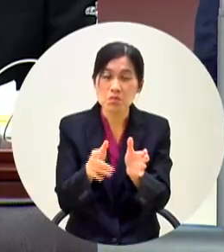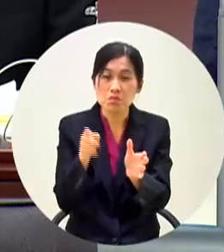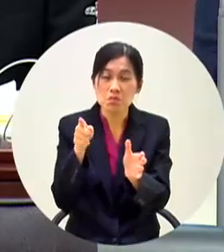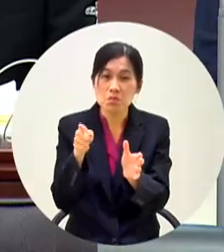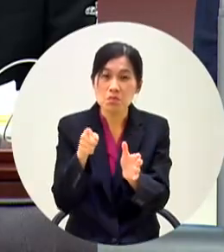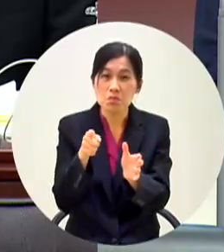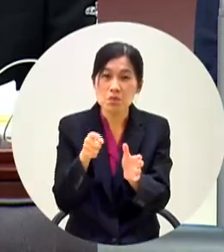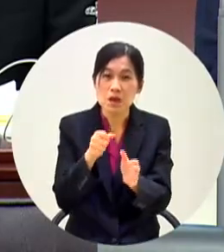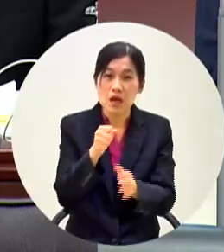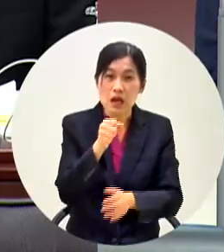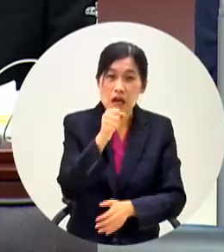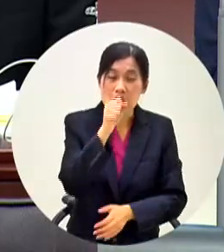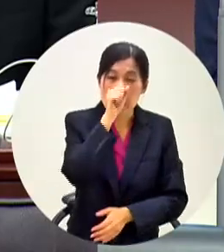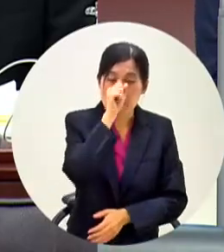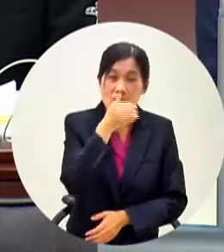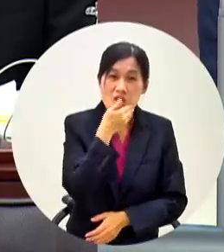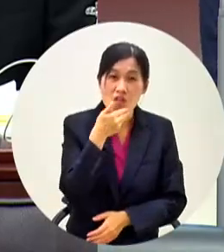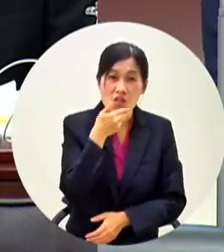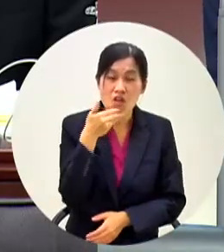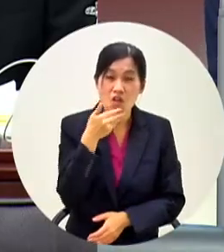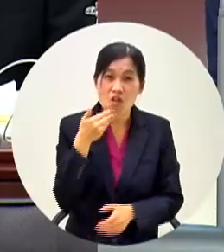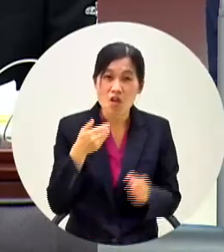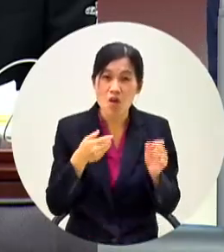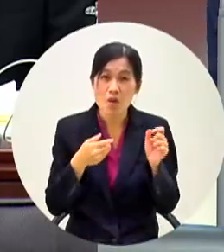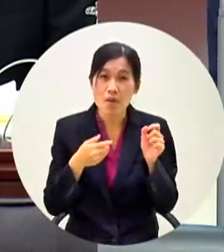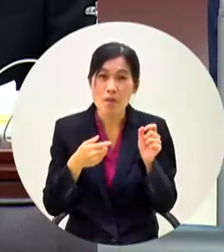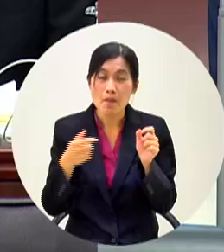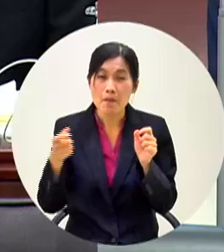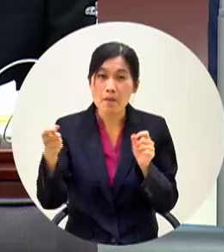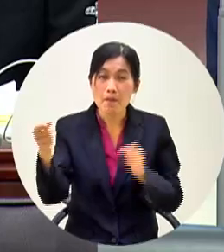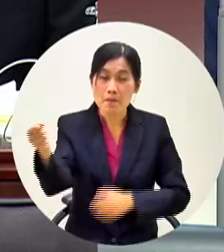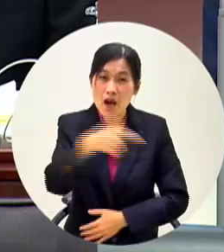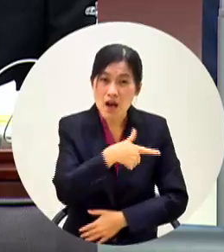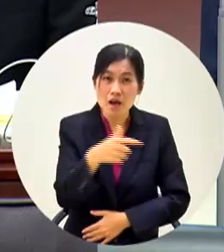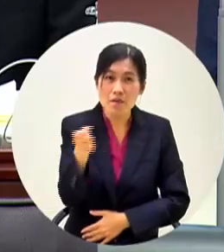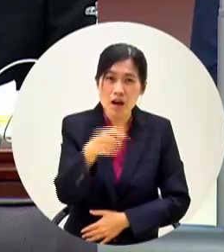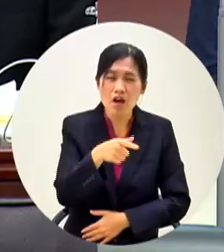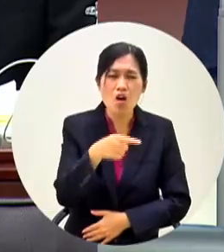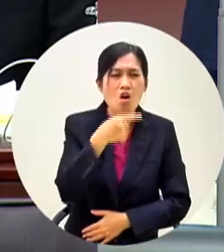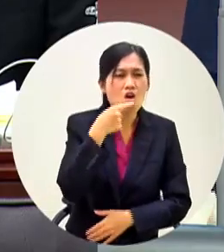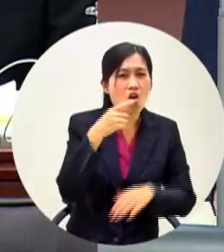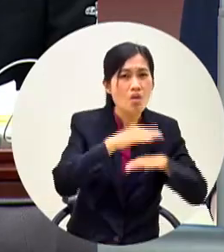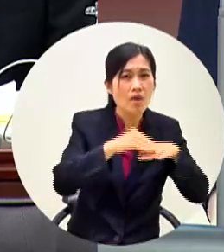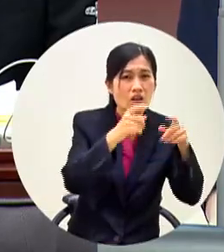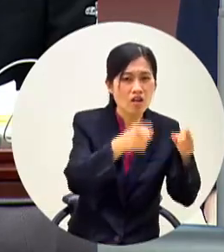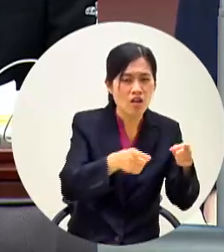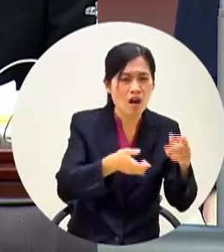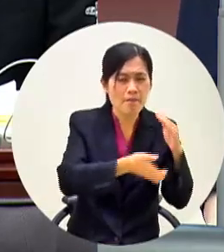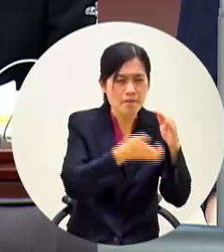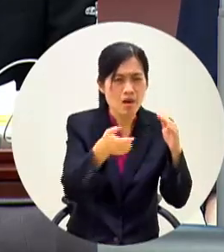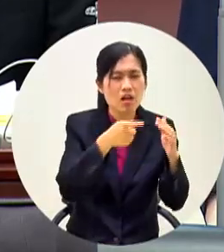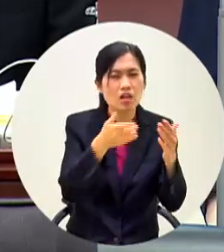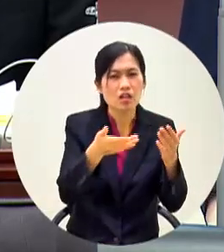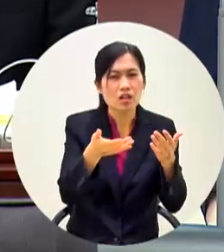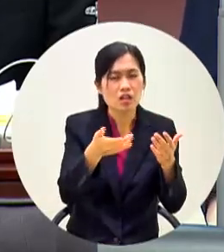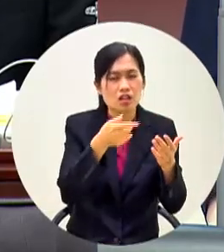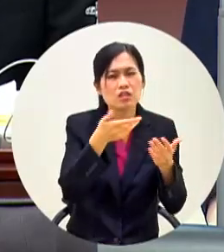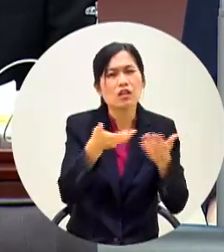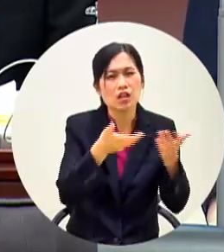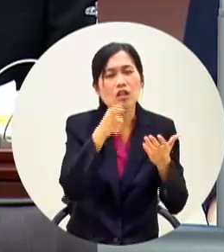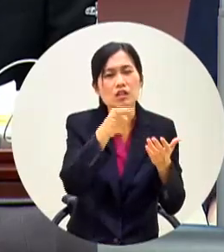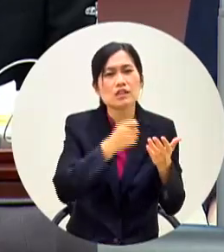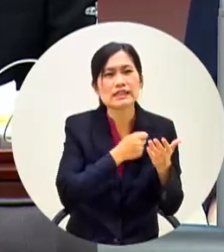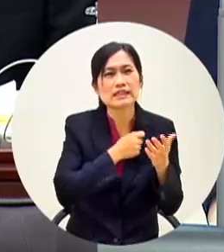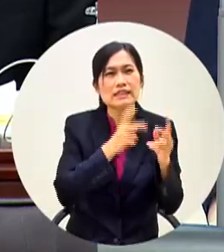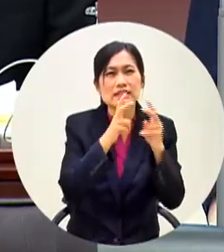吗？那请市长回应。 那个议员，红毛港迁出的过程你也清楚啊，那那地方吼，这宗教信